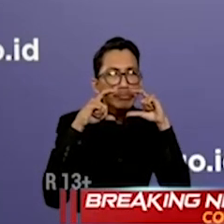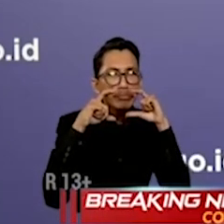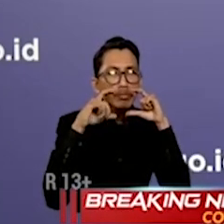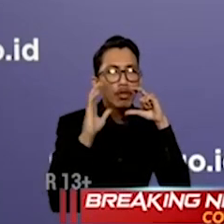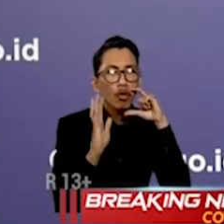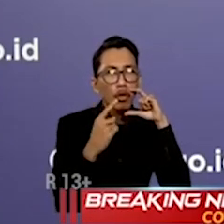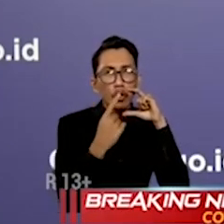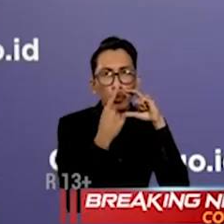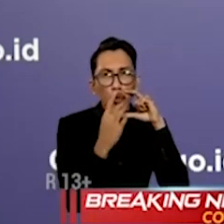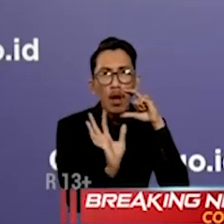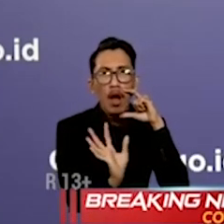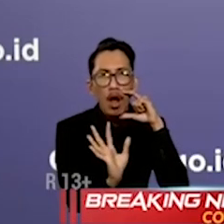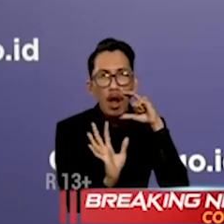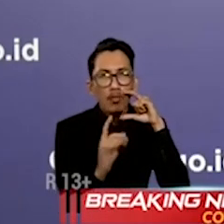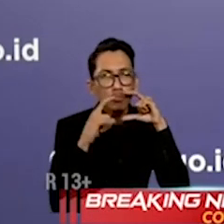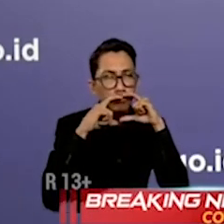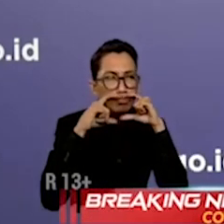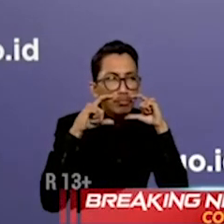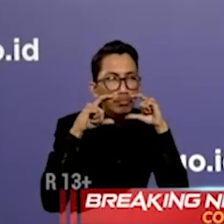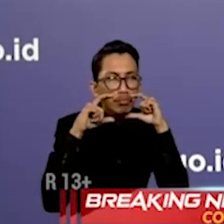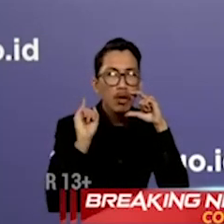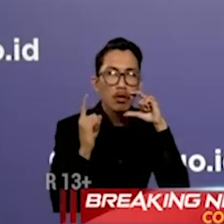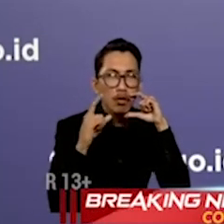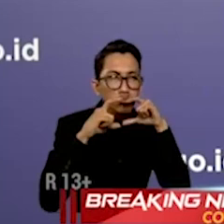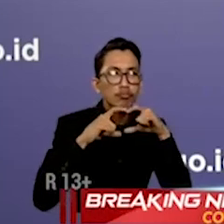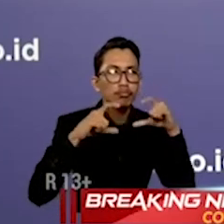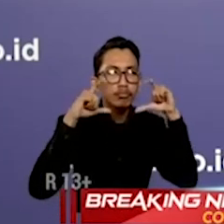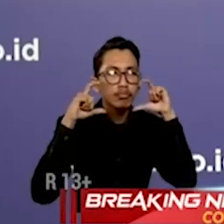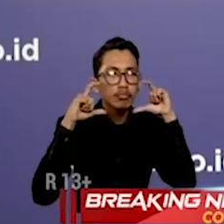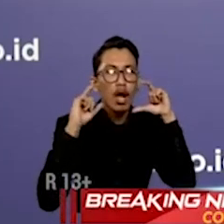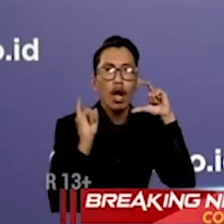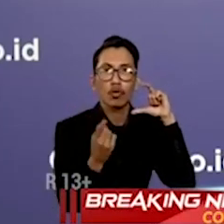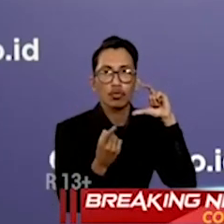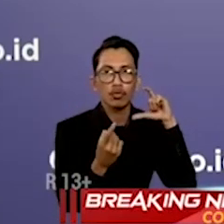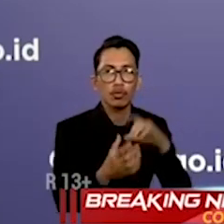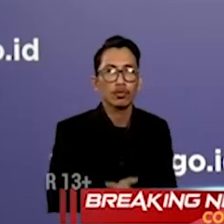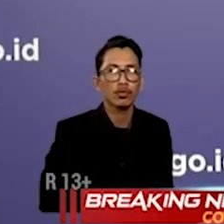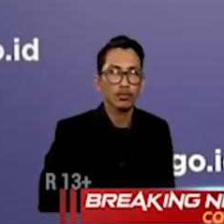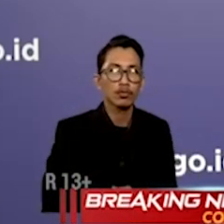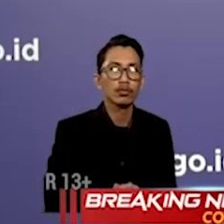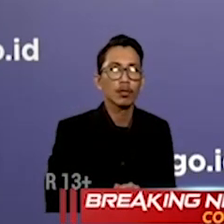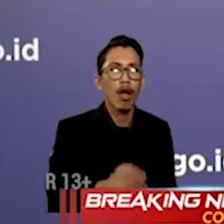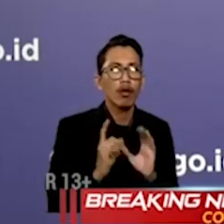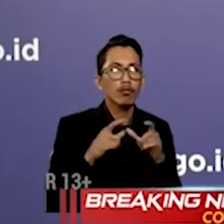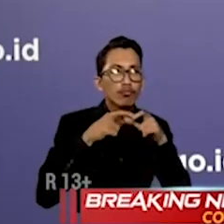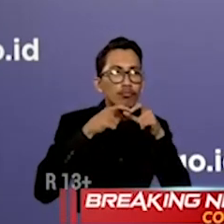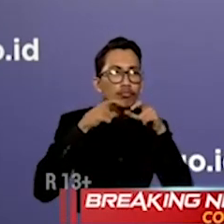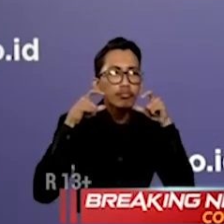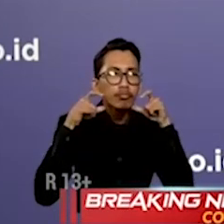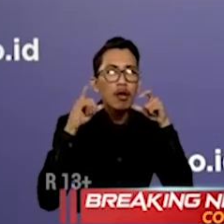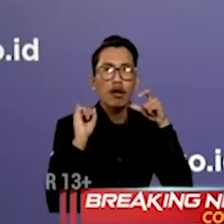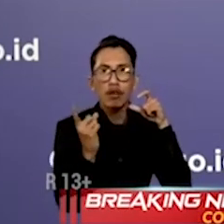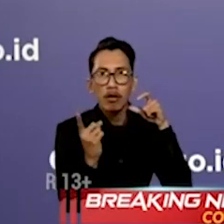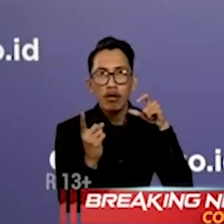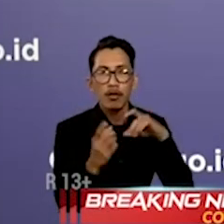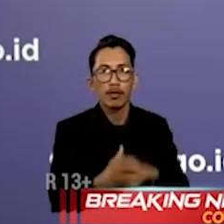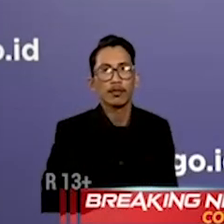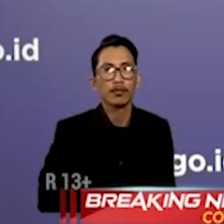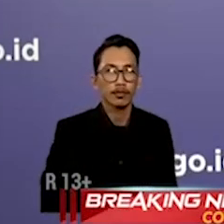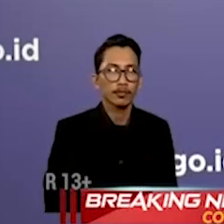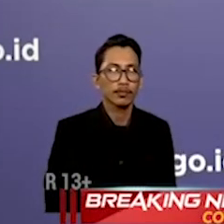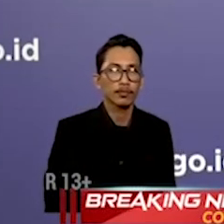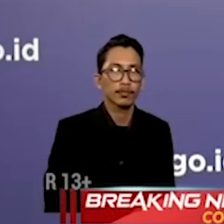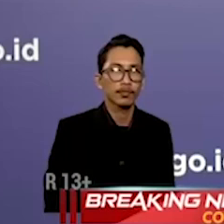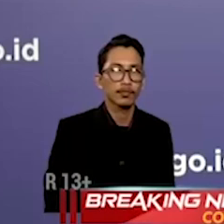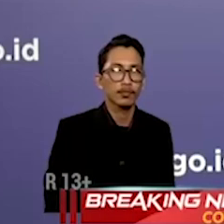mulut tidak hidung bahkan ada beberapa yang kemudian hanya menutup dagunya Hai atau tidak